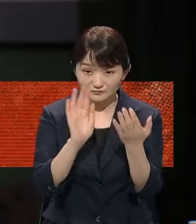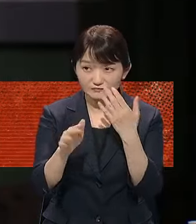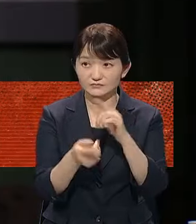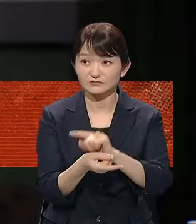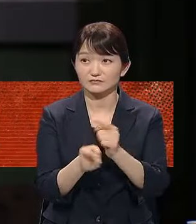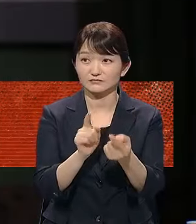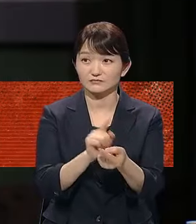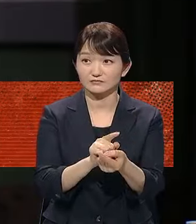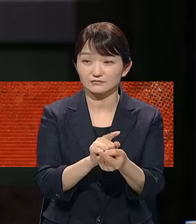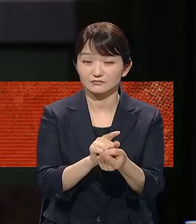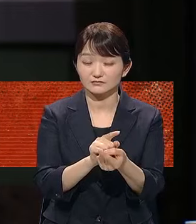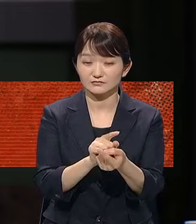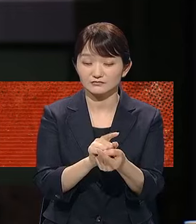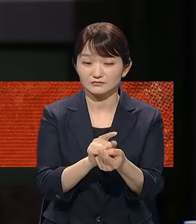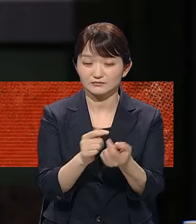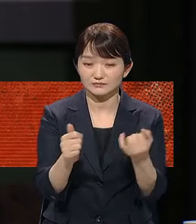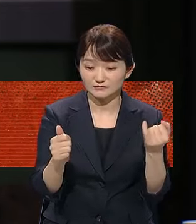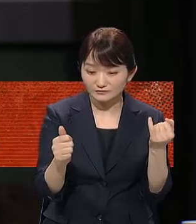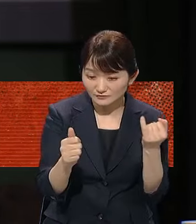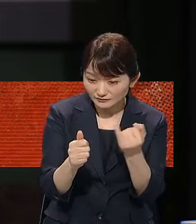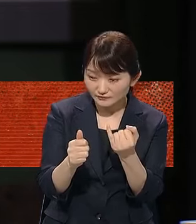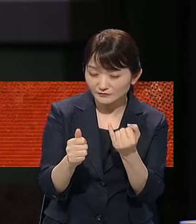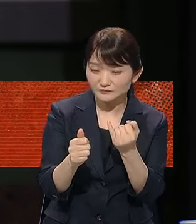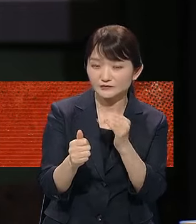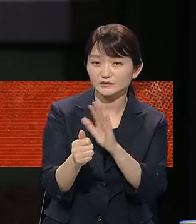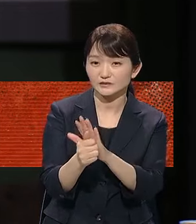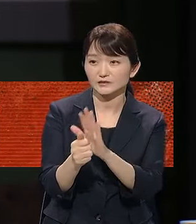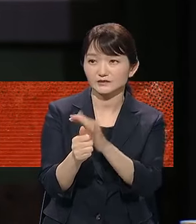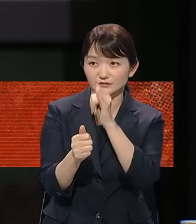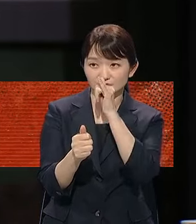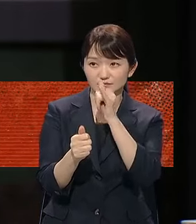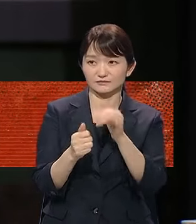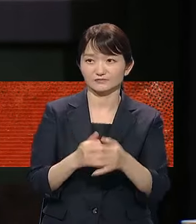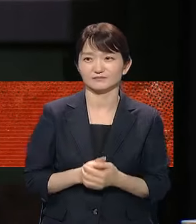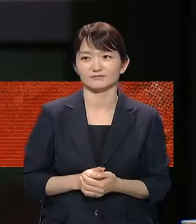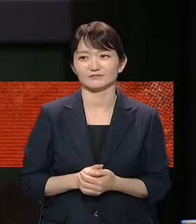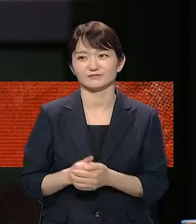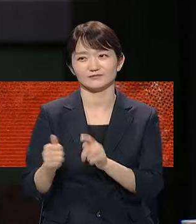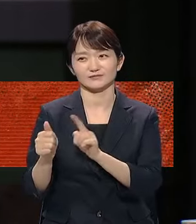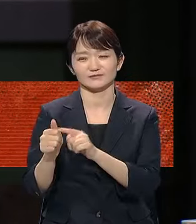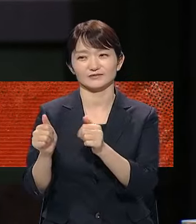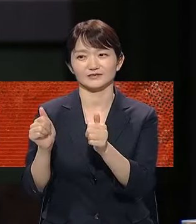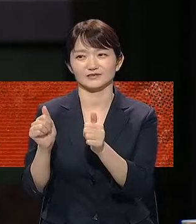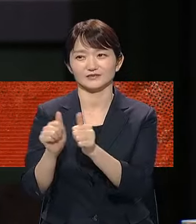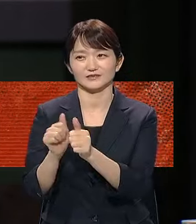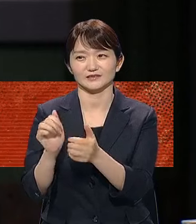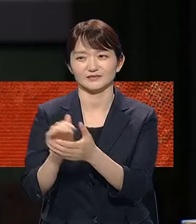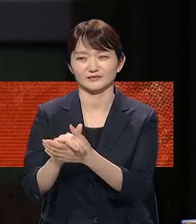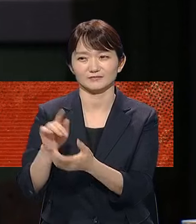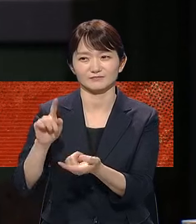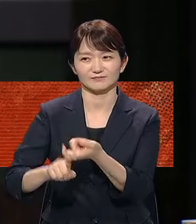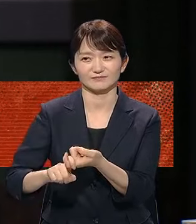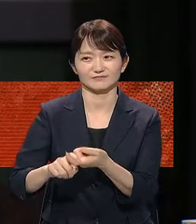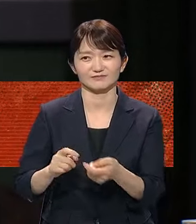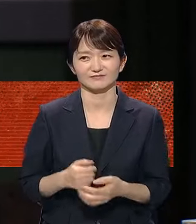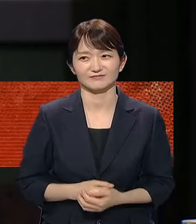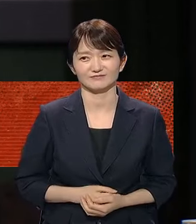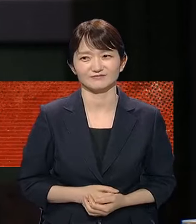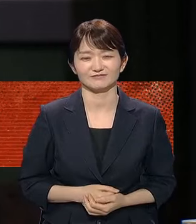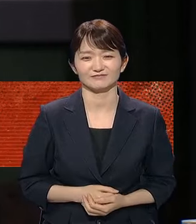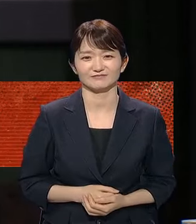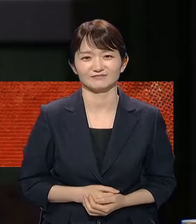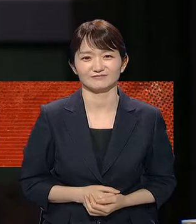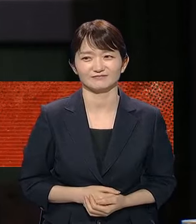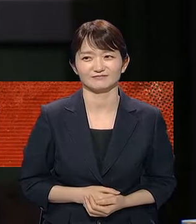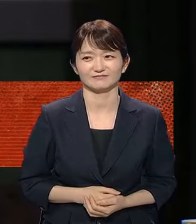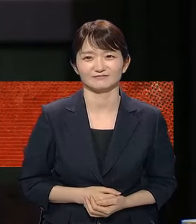더 옆을 지켜줘야 되 순간도 있는데 그런 면에서 또 남자친구 편을 들게 되고 그래서네 튼